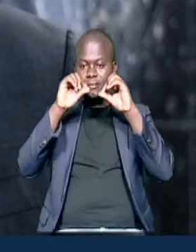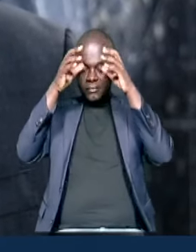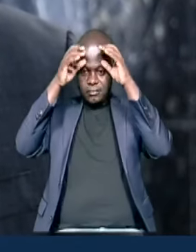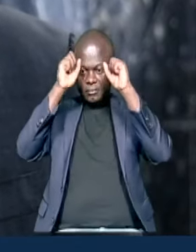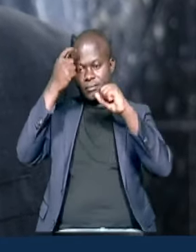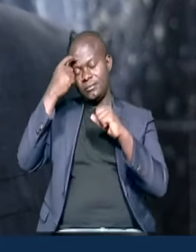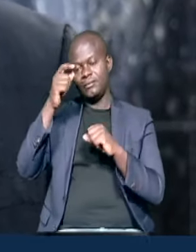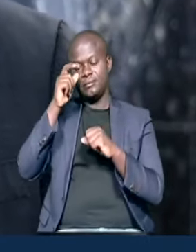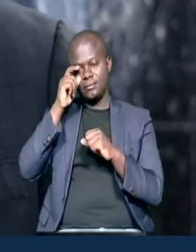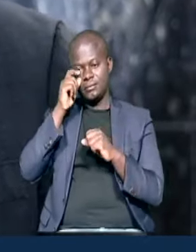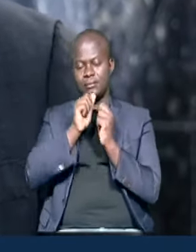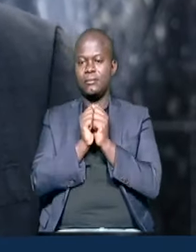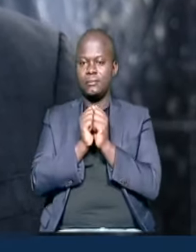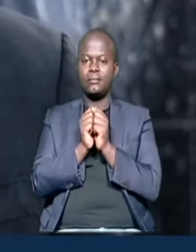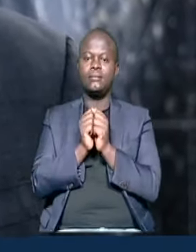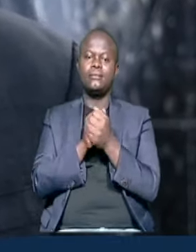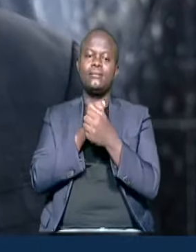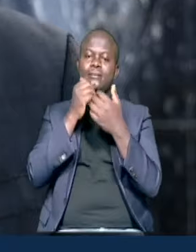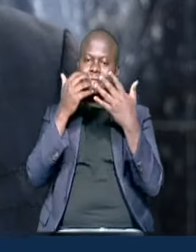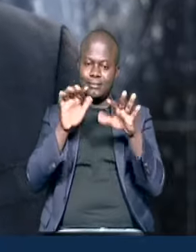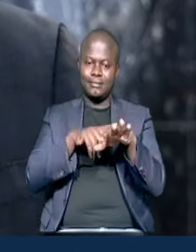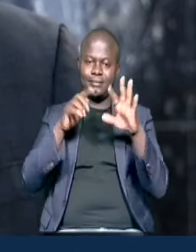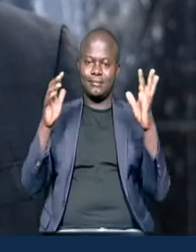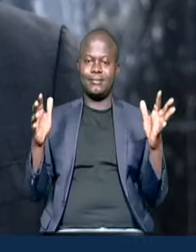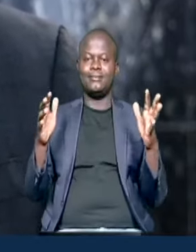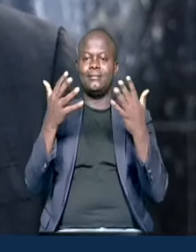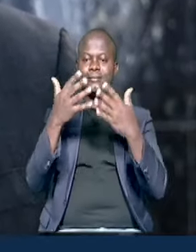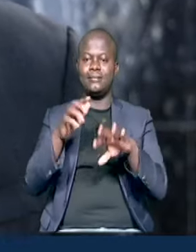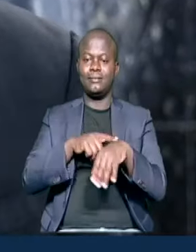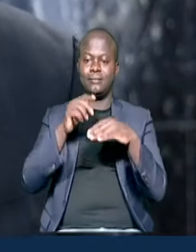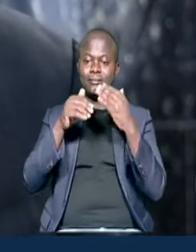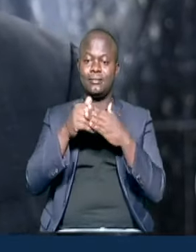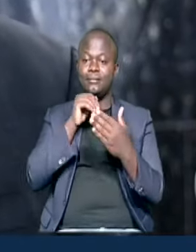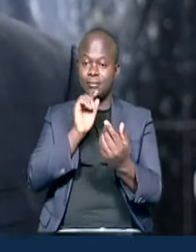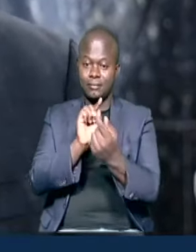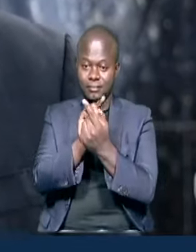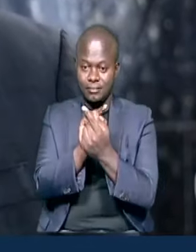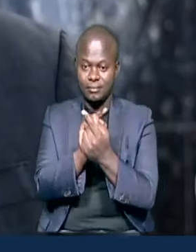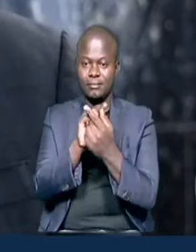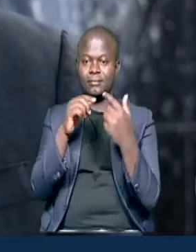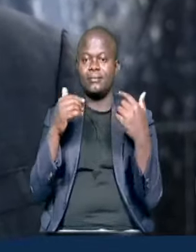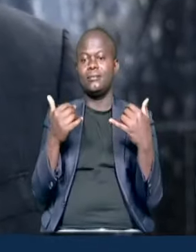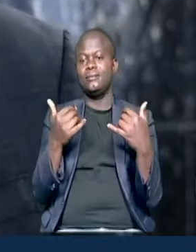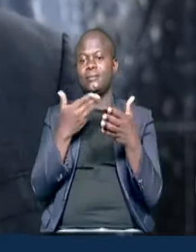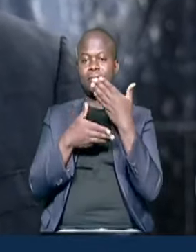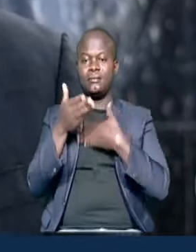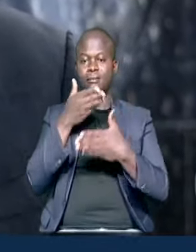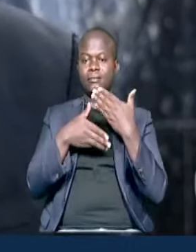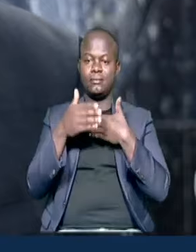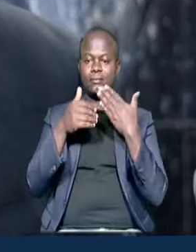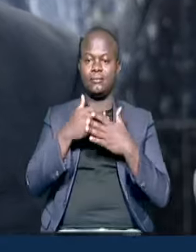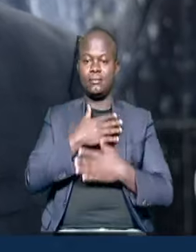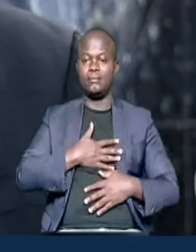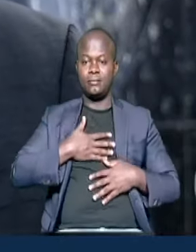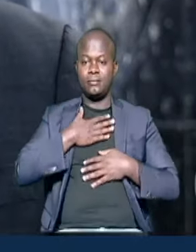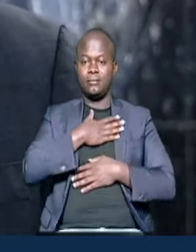wa repubulika baramukumbuye cyane baramaze igihe kinini cyane badahura ngo baganire